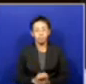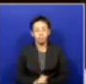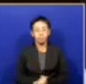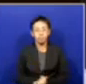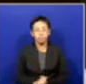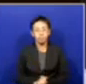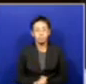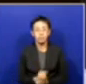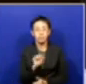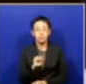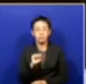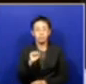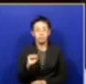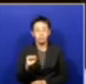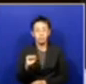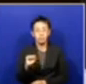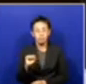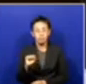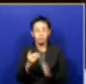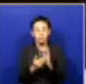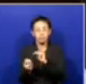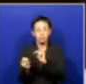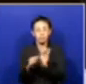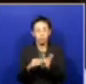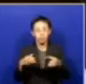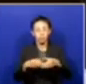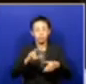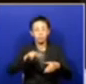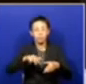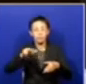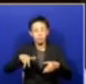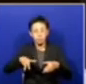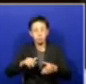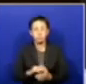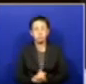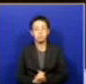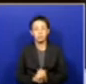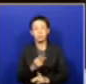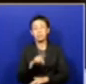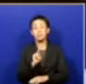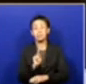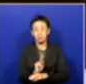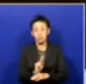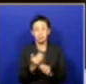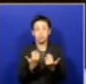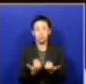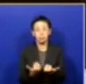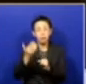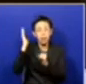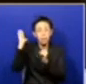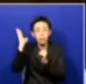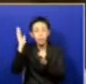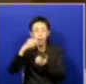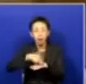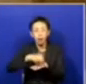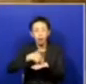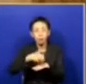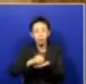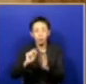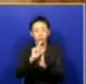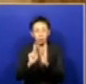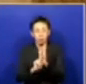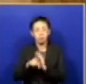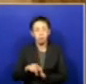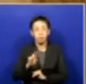สภาผู้แทนราษฎรจังหวัดนครพนมพรรคเพื่อไทยท่านประธานที่เคารพคะวันนี้ดิฉันจะอภิปรายพ.ร.ก.ที่ให้ความช่วยเ